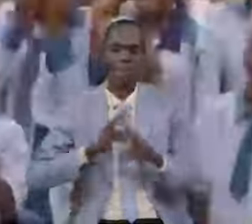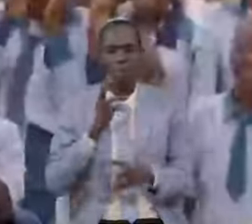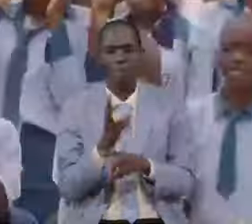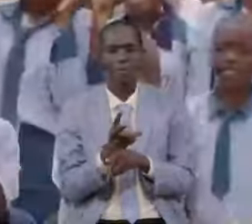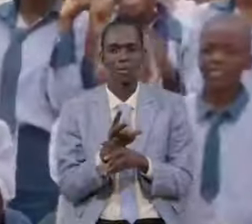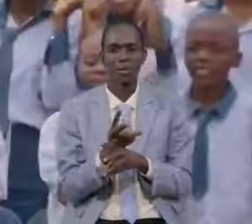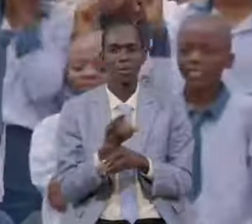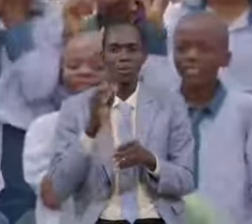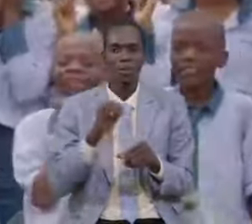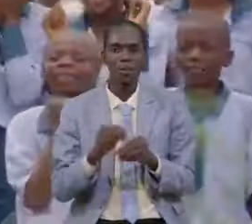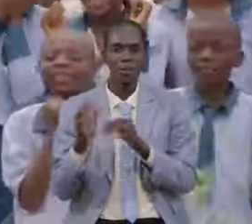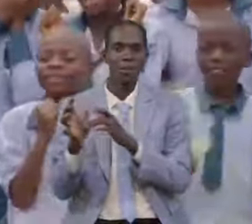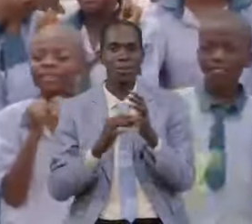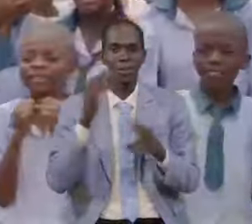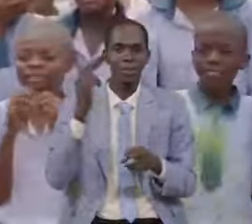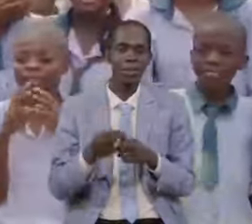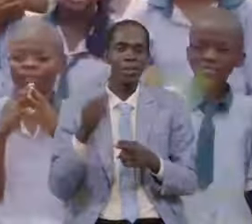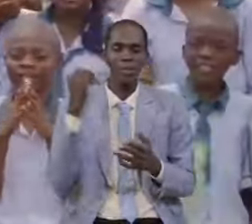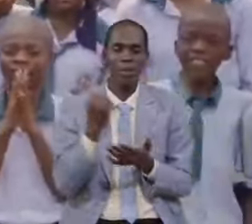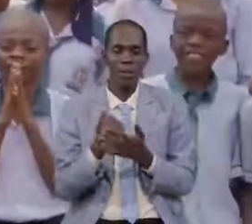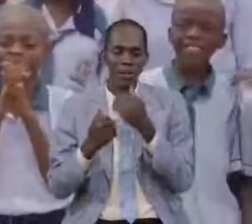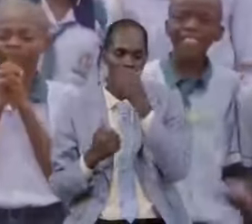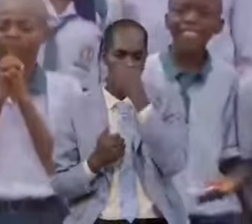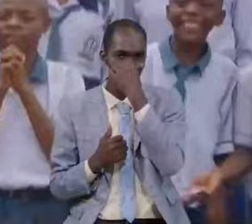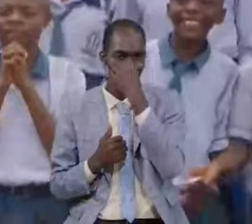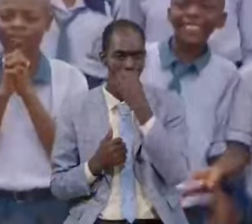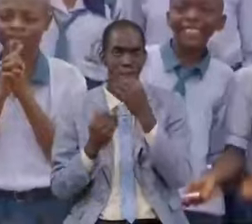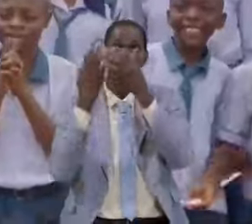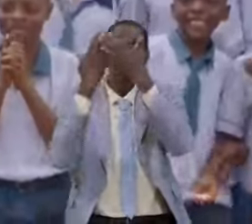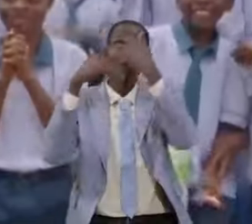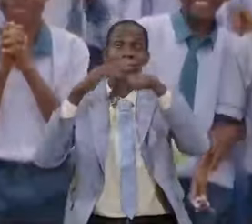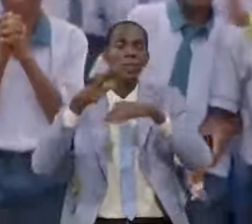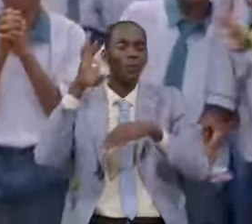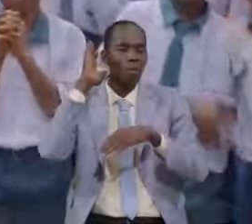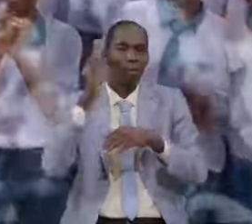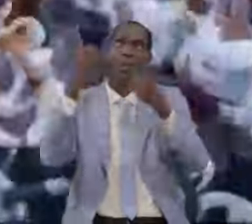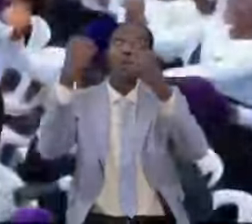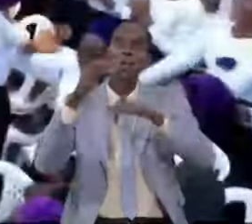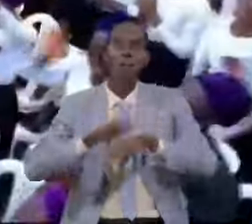de Jésus. Le ciel descendra sur ta vie.